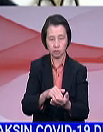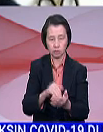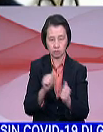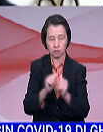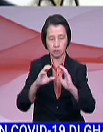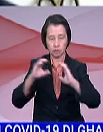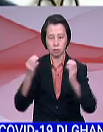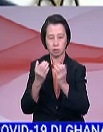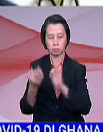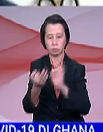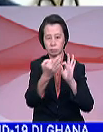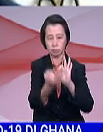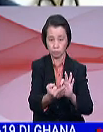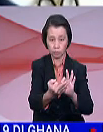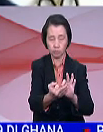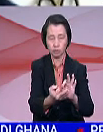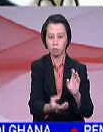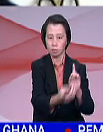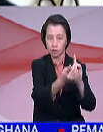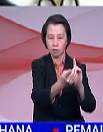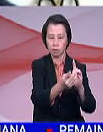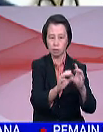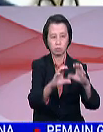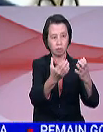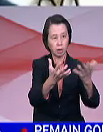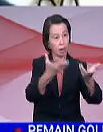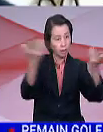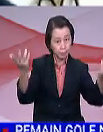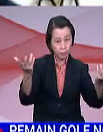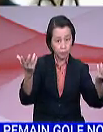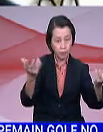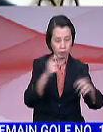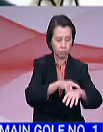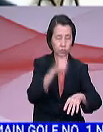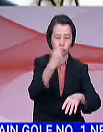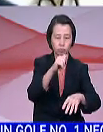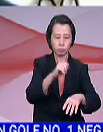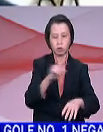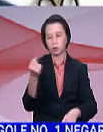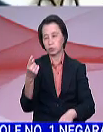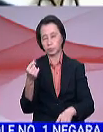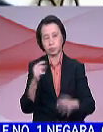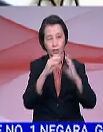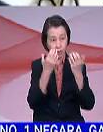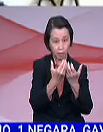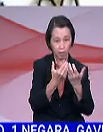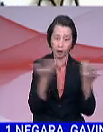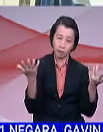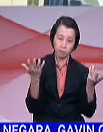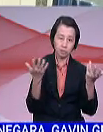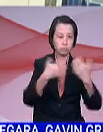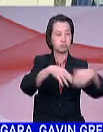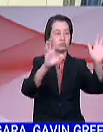kelas bersemuka. Kita kelas bersemuka kita dah habis pukul 10 hingga pukul 11 misalnya kelas kan. Dah